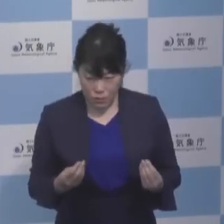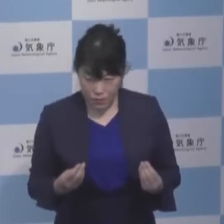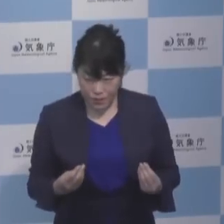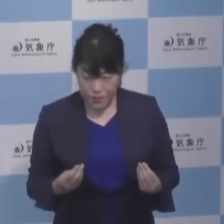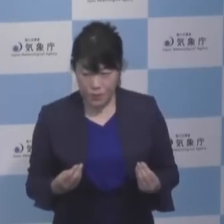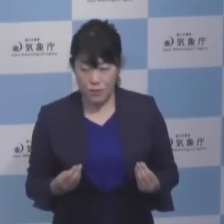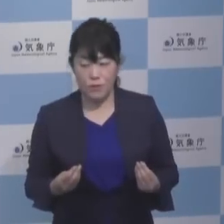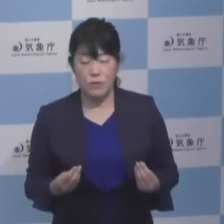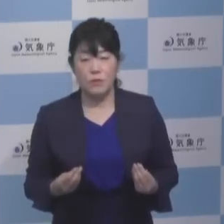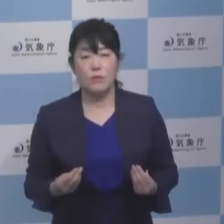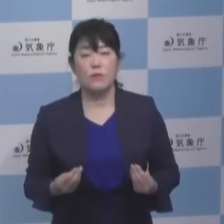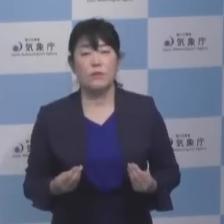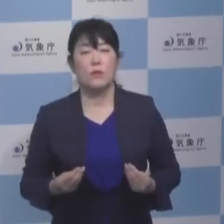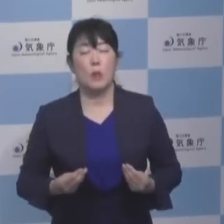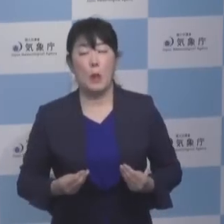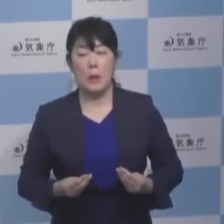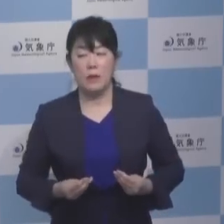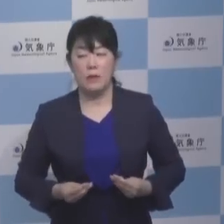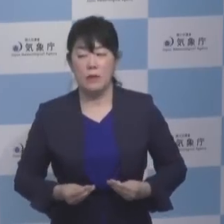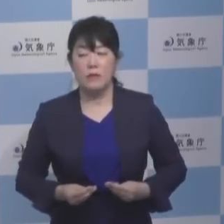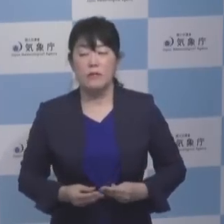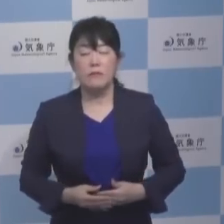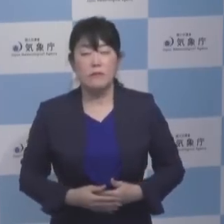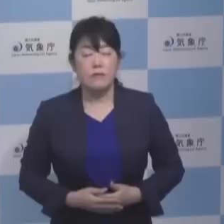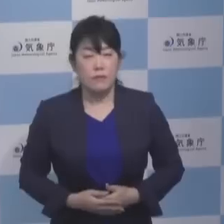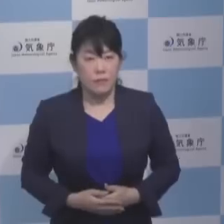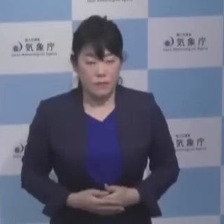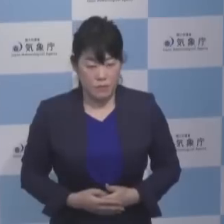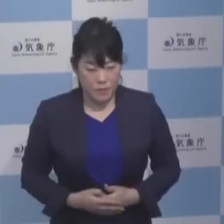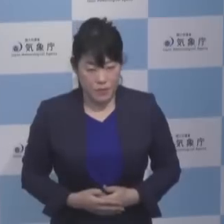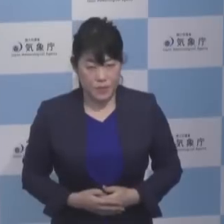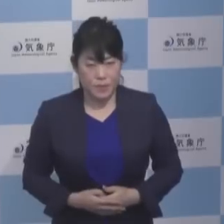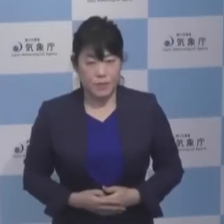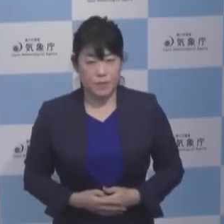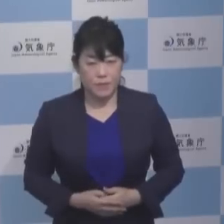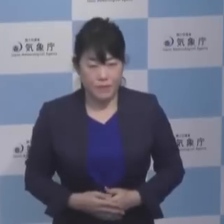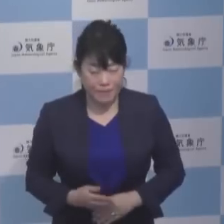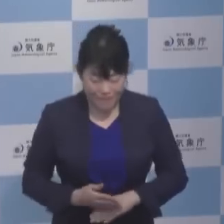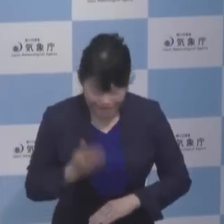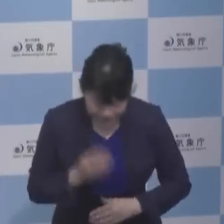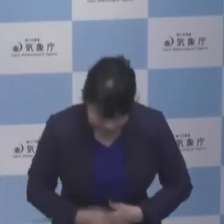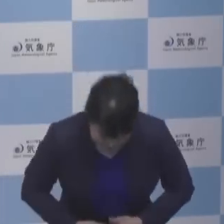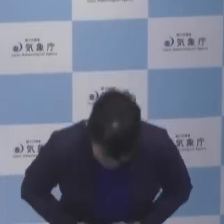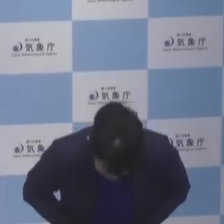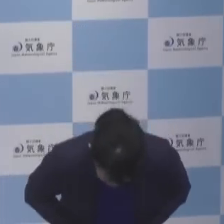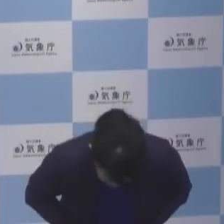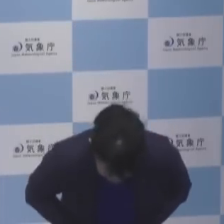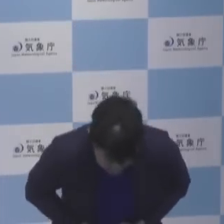すみません、これで会見は終了とさせていただきます。ありがとうございました。はい。